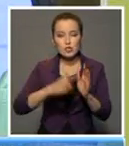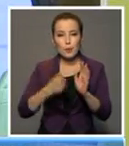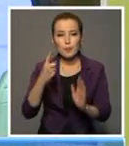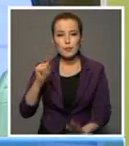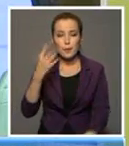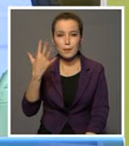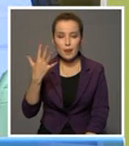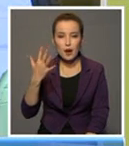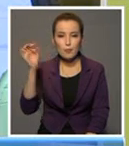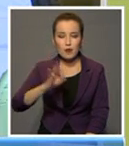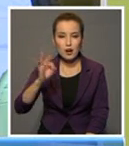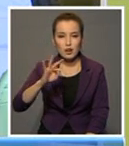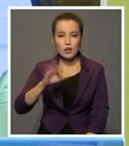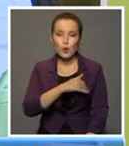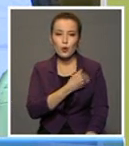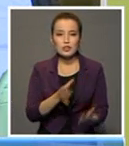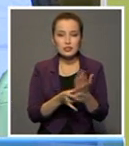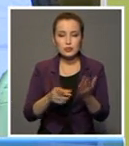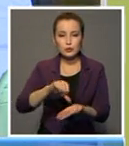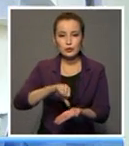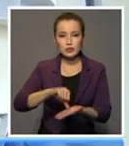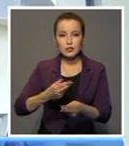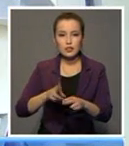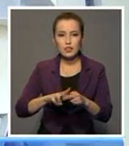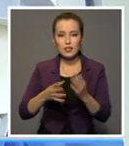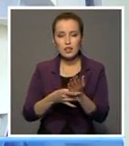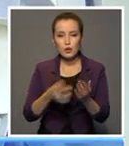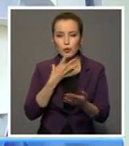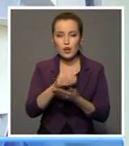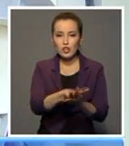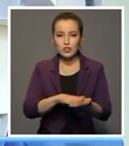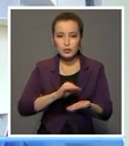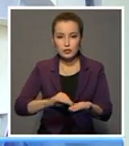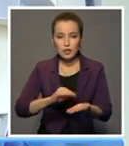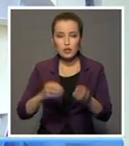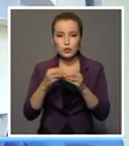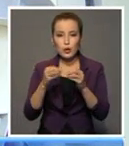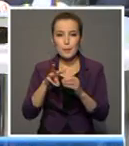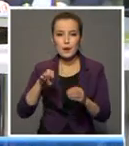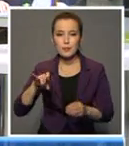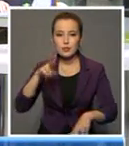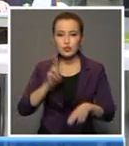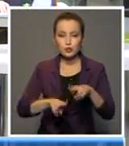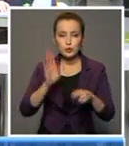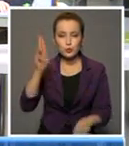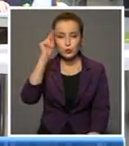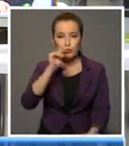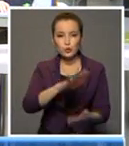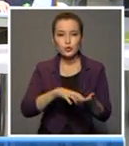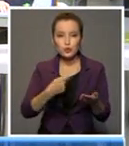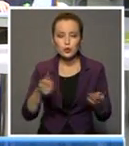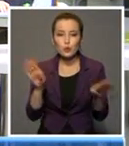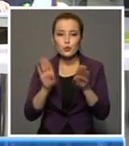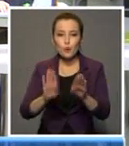71,5% тестілеуге қатысуға ниет білдірген. Ұлттық бірыңғай тестілеуге қатысуға өтініш қабылдау 10-шы мамырда тоқтатылады. Оқу жылының ұзартылуы тек